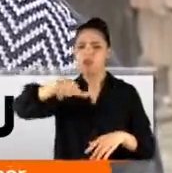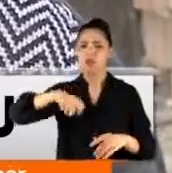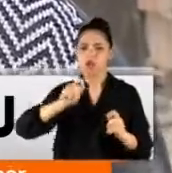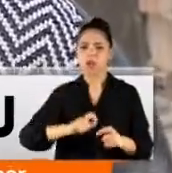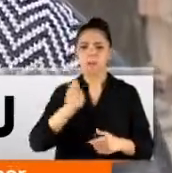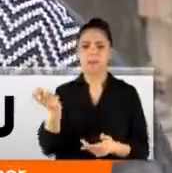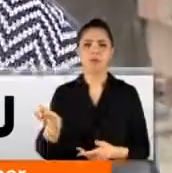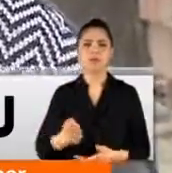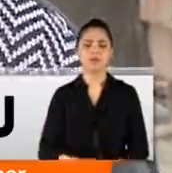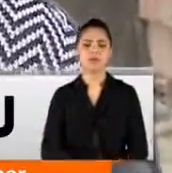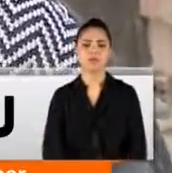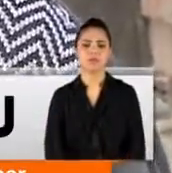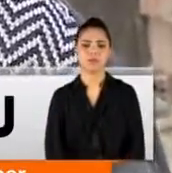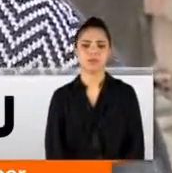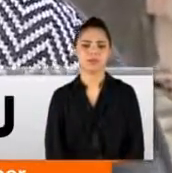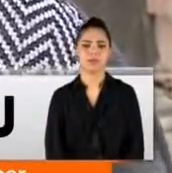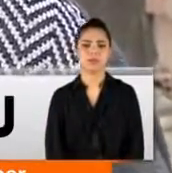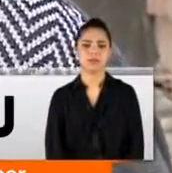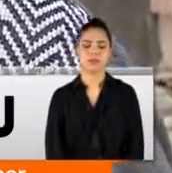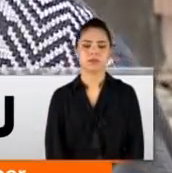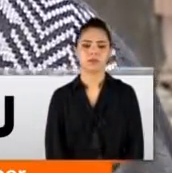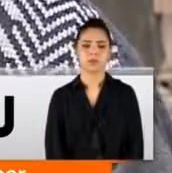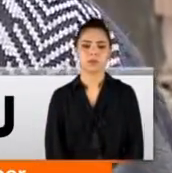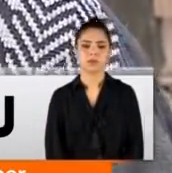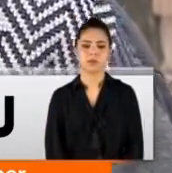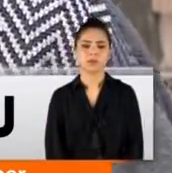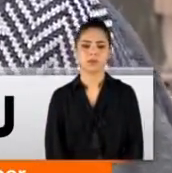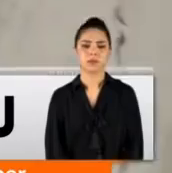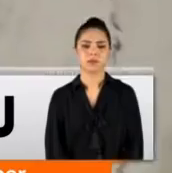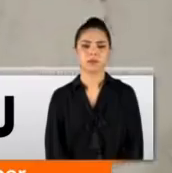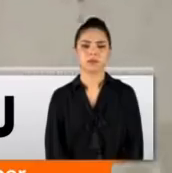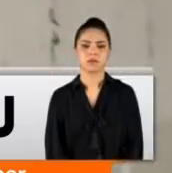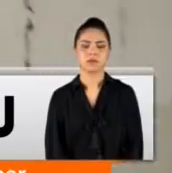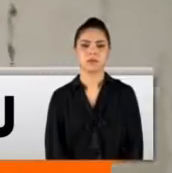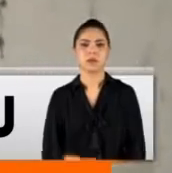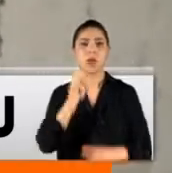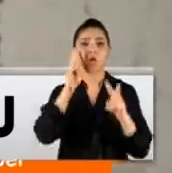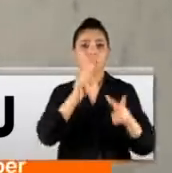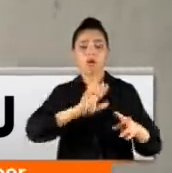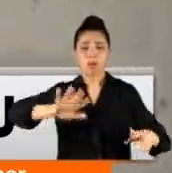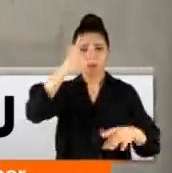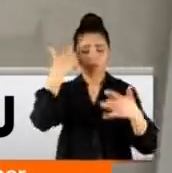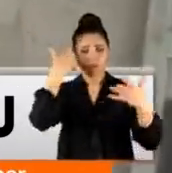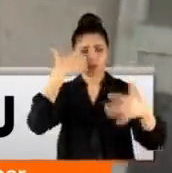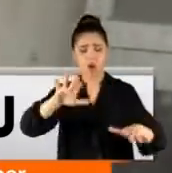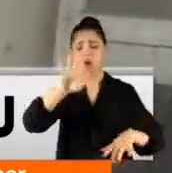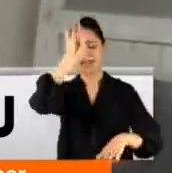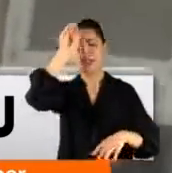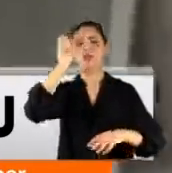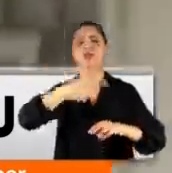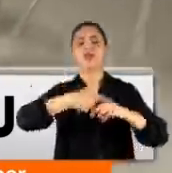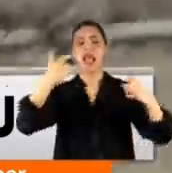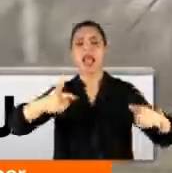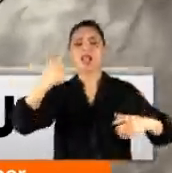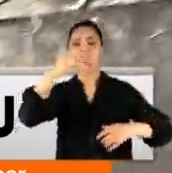gibi, istedikleri gibi yatıyorlar, yiyorlar, içiyorlar, istediklerini alıp alıp gidiyorlar. Görenleri şaşkına çeviren olay Esenyurt'ta bulunan 3 katlı